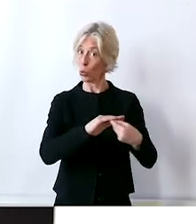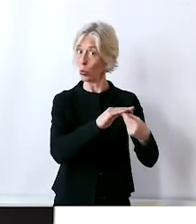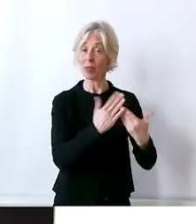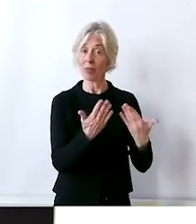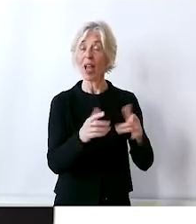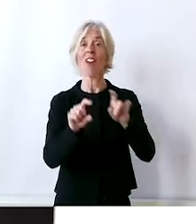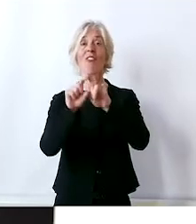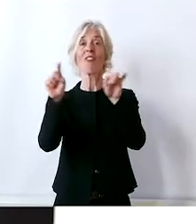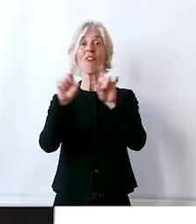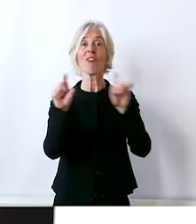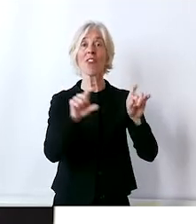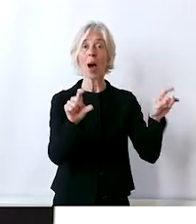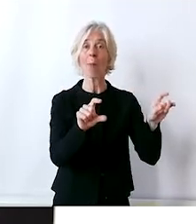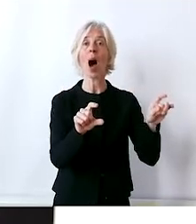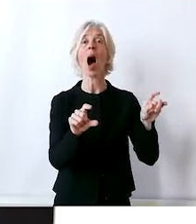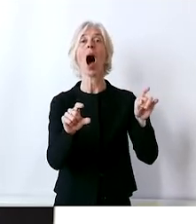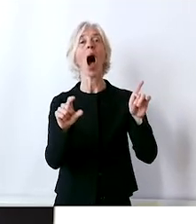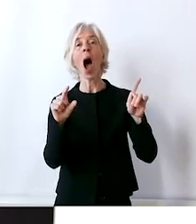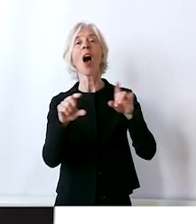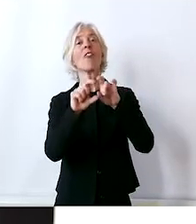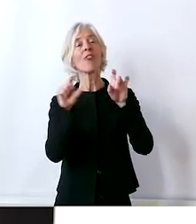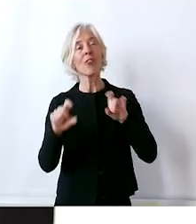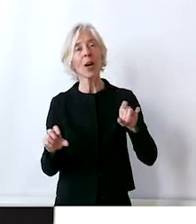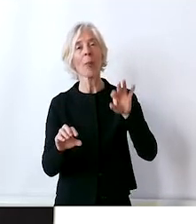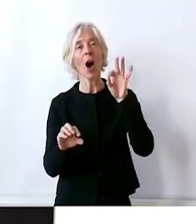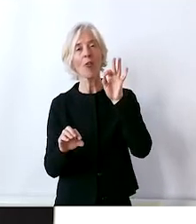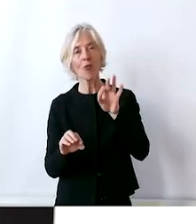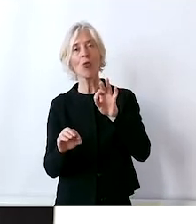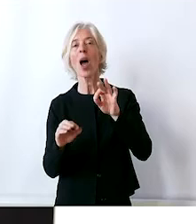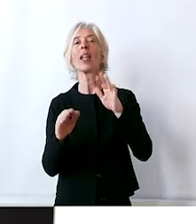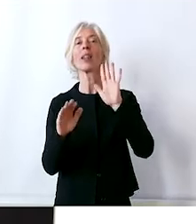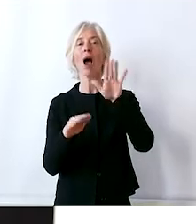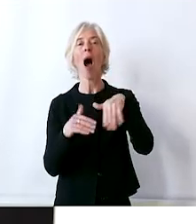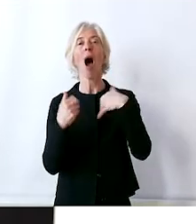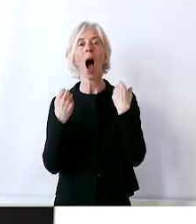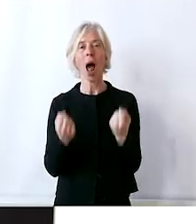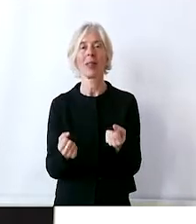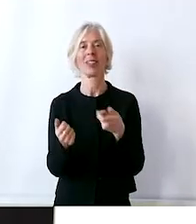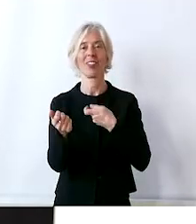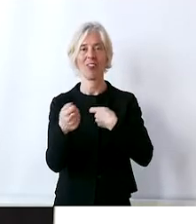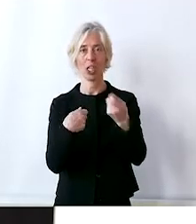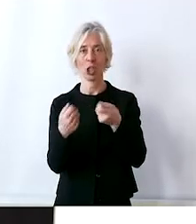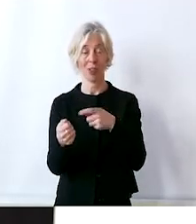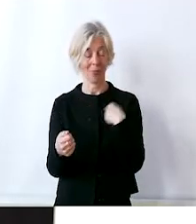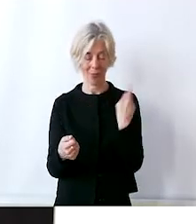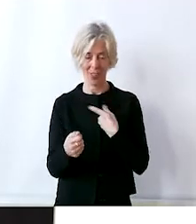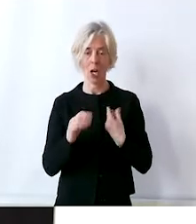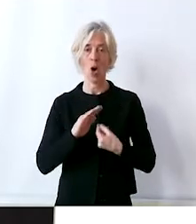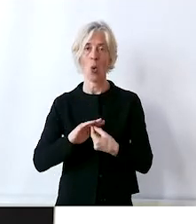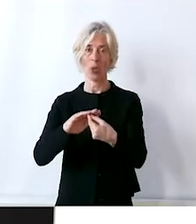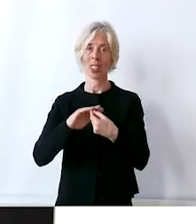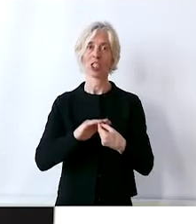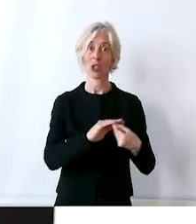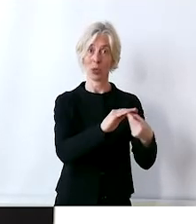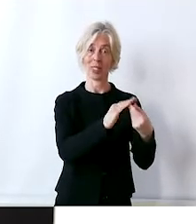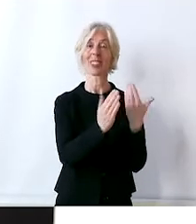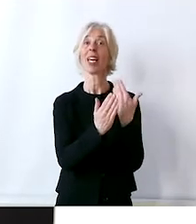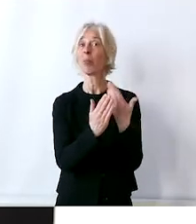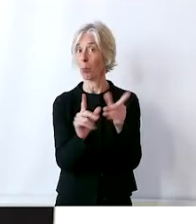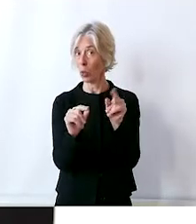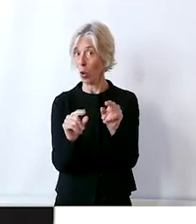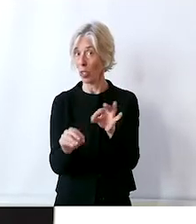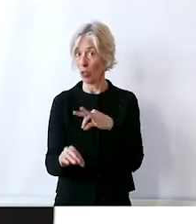Innovation und nachhaltiges Wirtschaften. Und im Kontext nachhaltiges Wirtschaften spielt für uns das Thema Klimaschutz